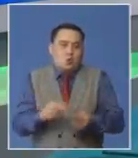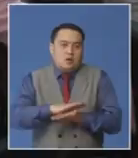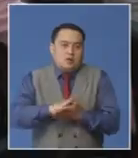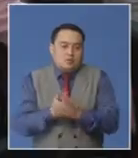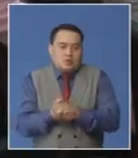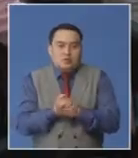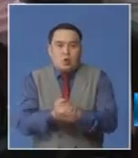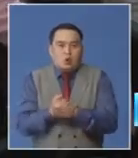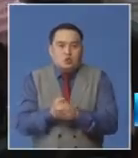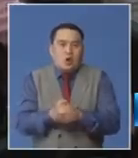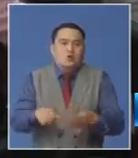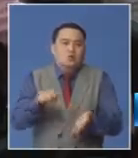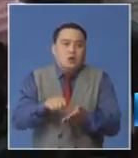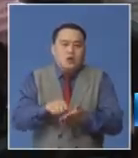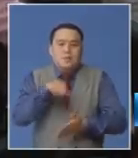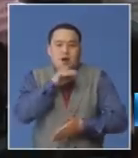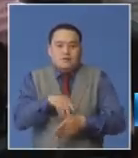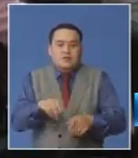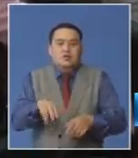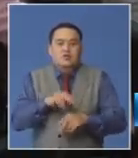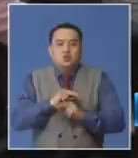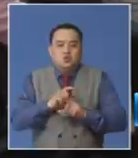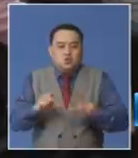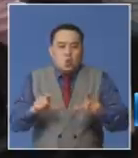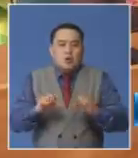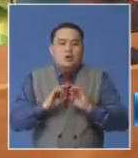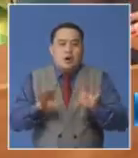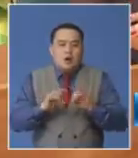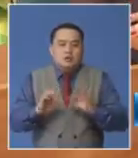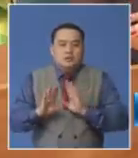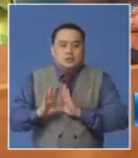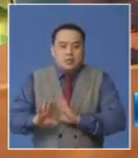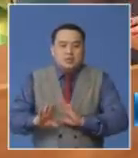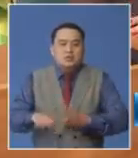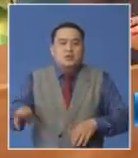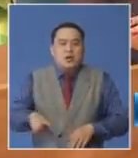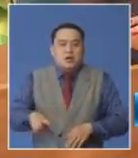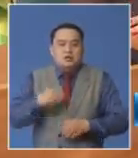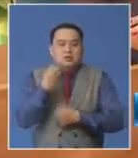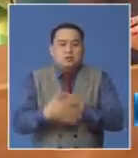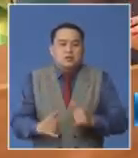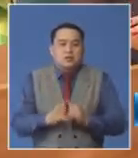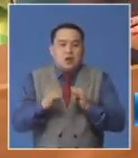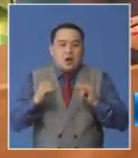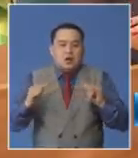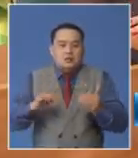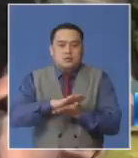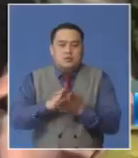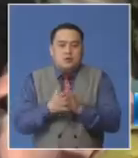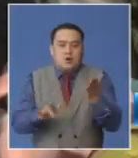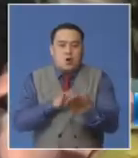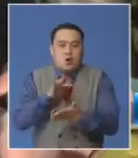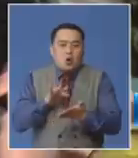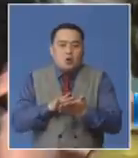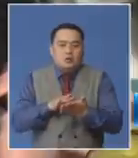основных принципах ученикам профессионального лицея номер один рассказала заместитель директора центра развития медиации города астаны